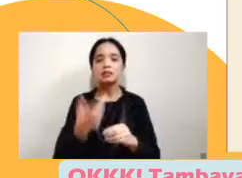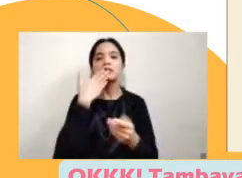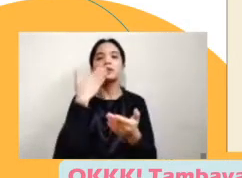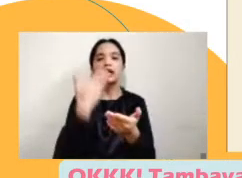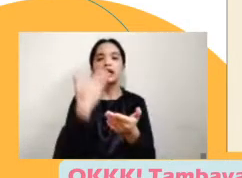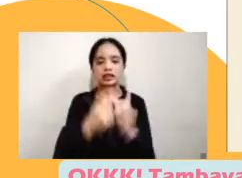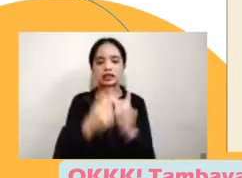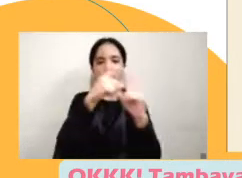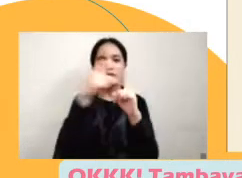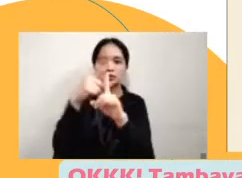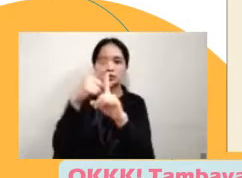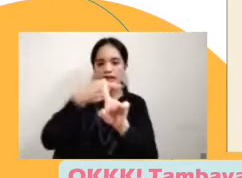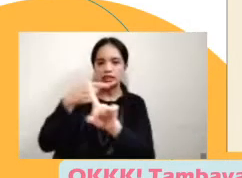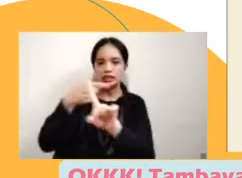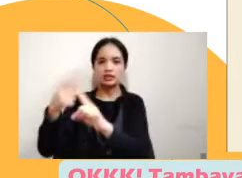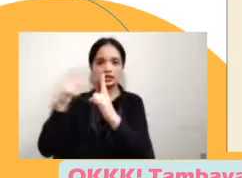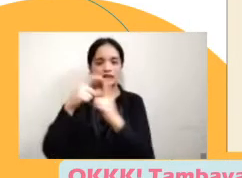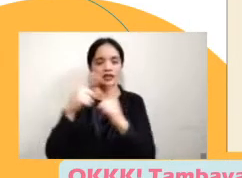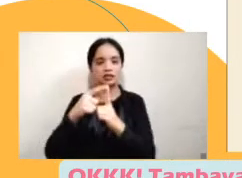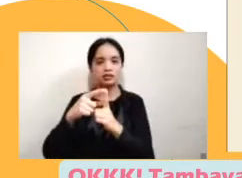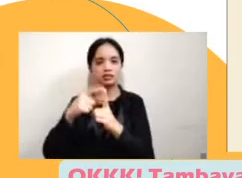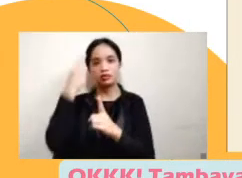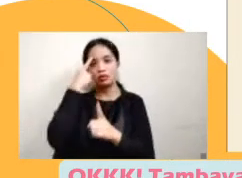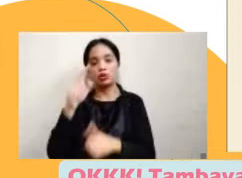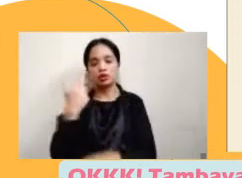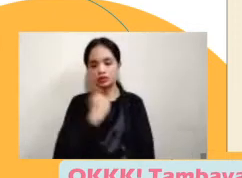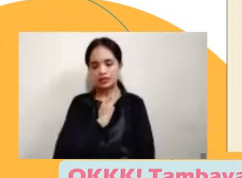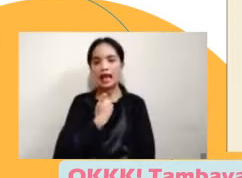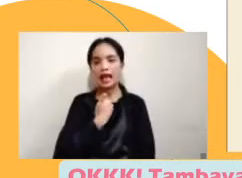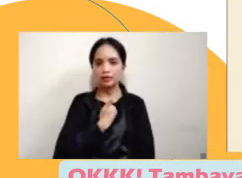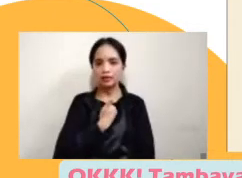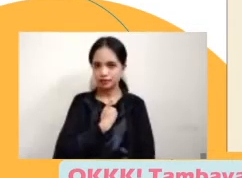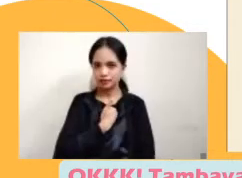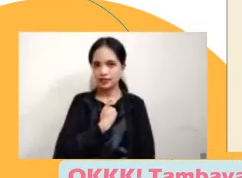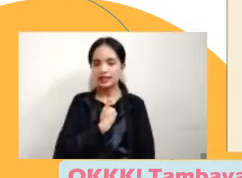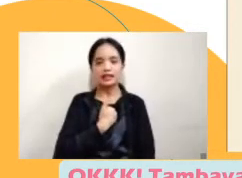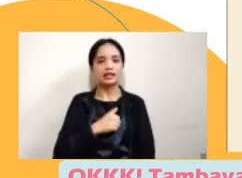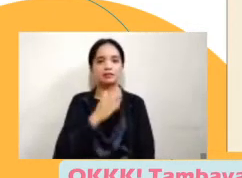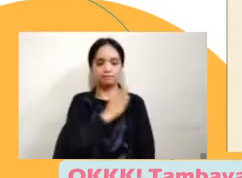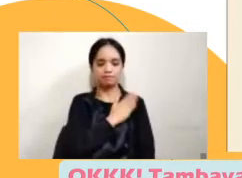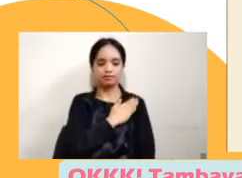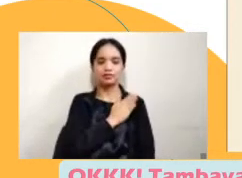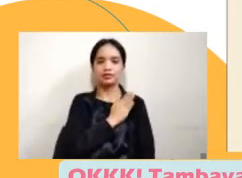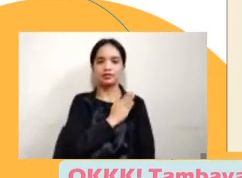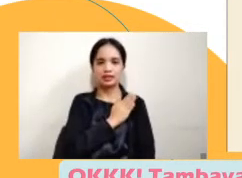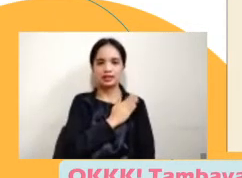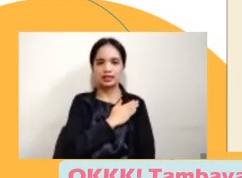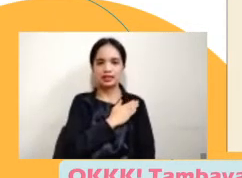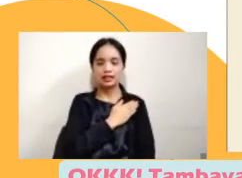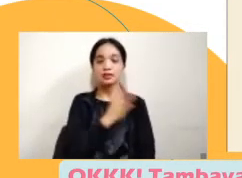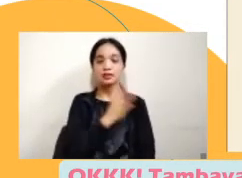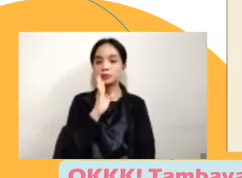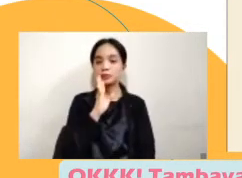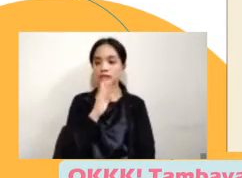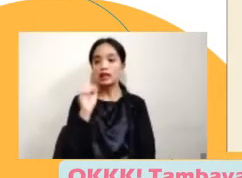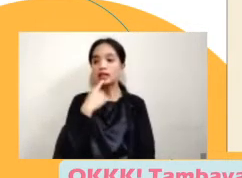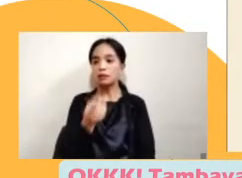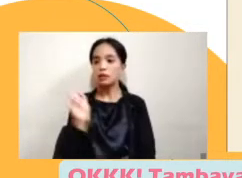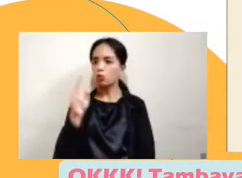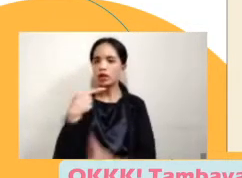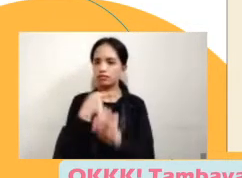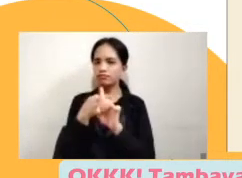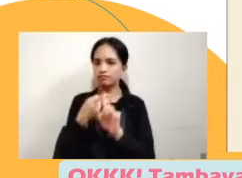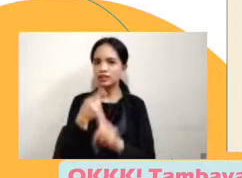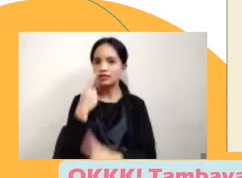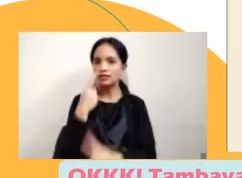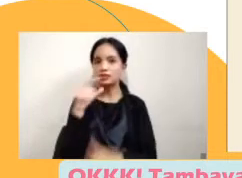salita para sa ating mga sarili habang tinatapik natin ang ating dibdib. Okay? So susundan